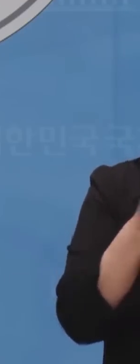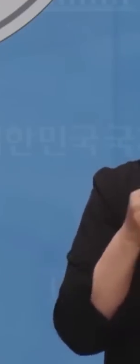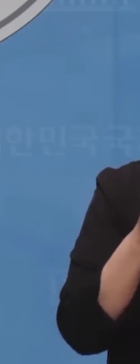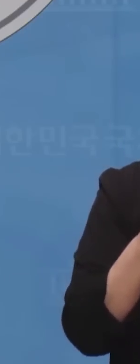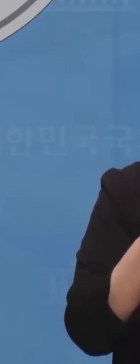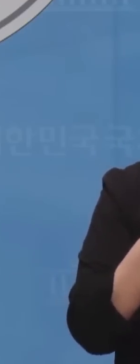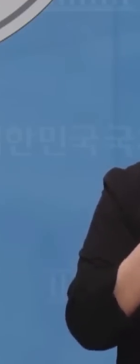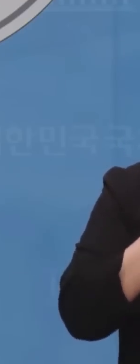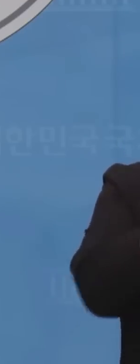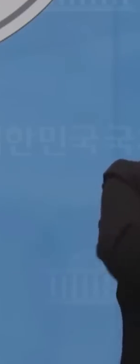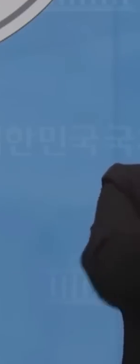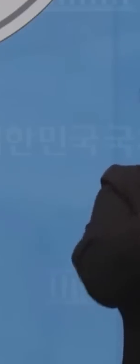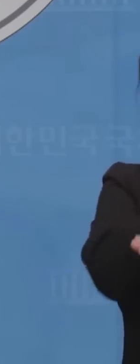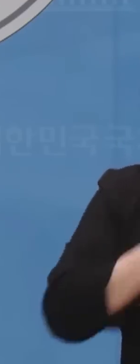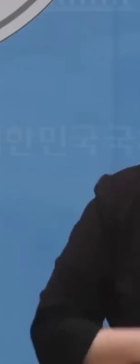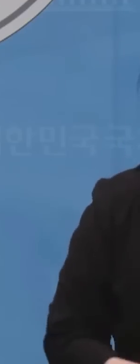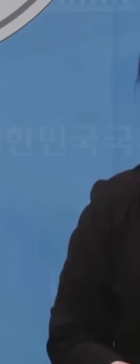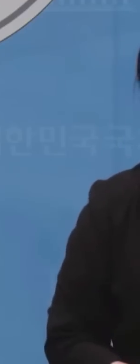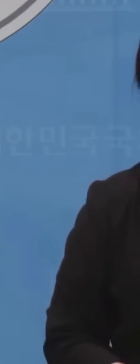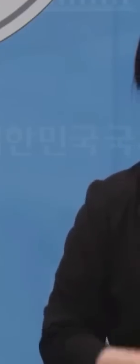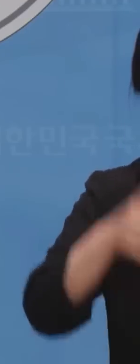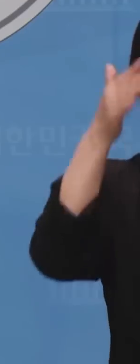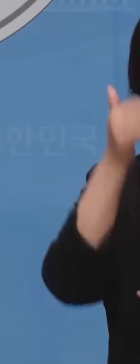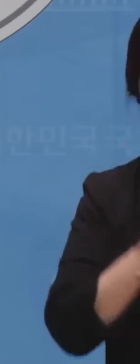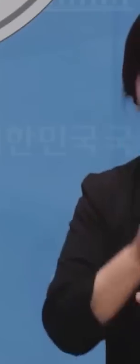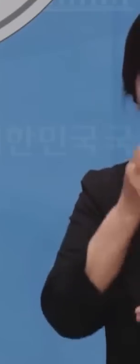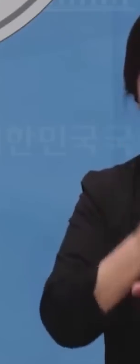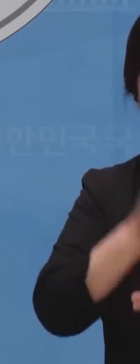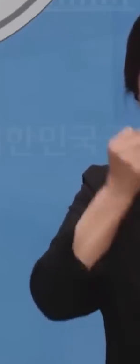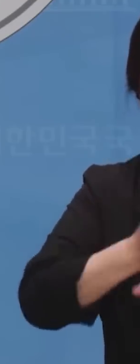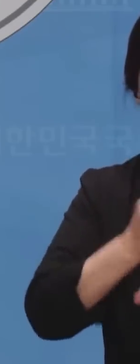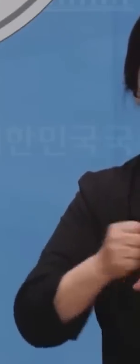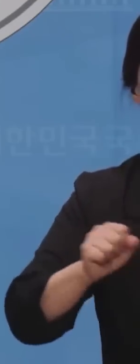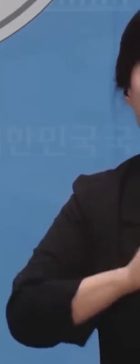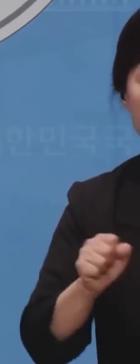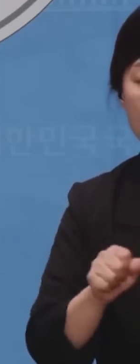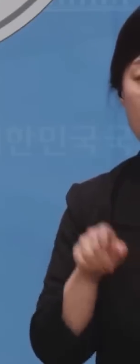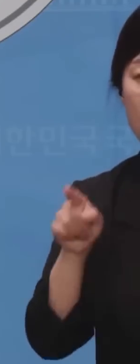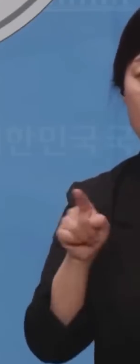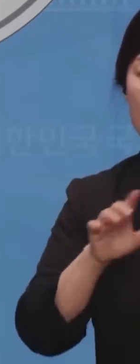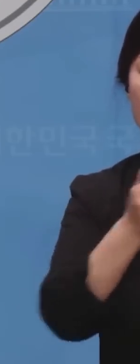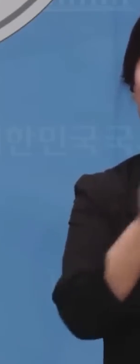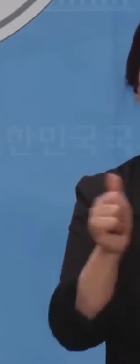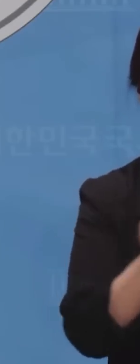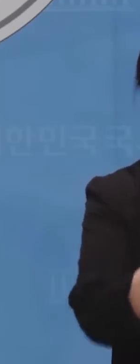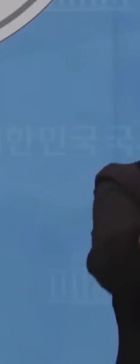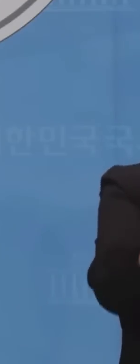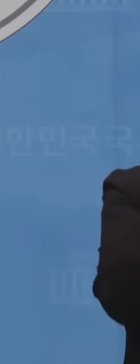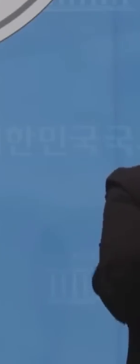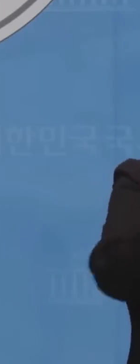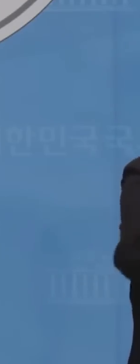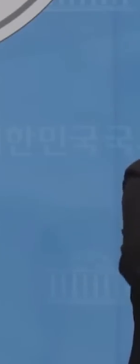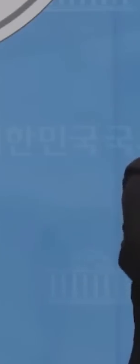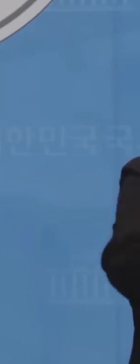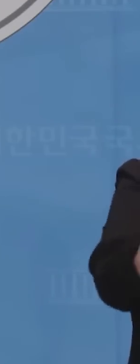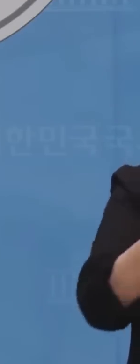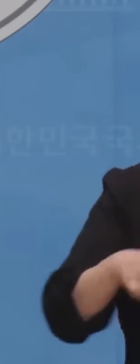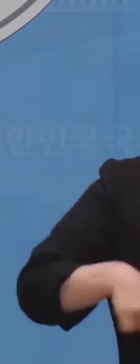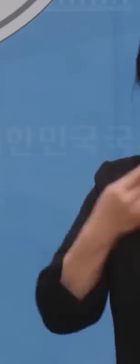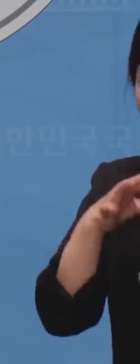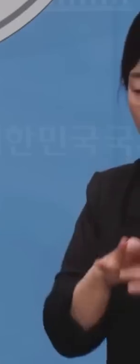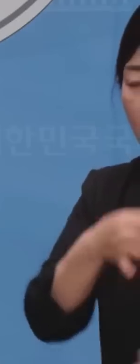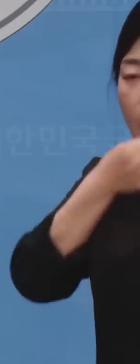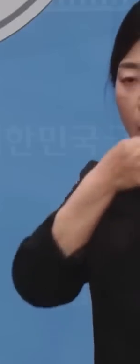입법 활동은 결국 국민 다수를 위한 게 아닌 본인의 이익 때문이었던 것 아닌가.